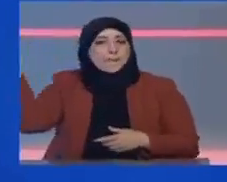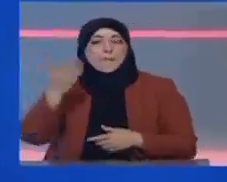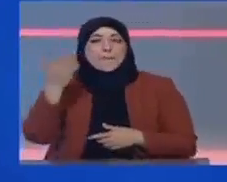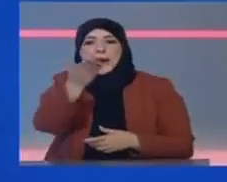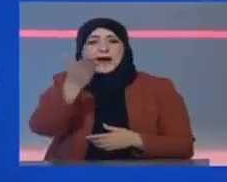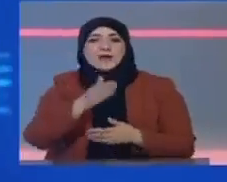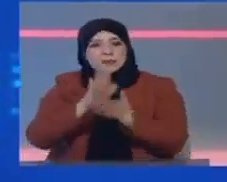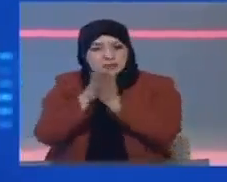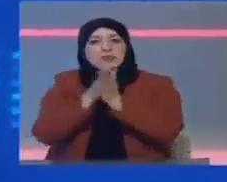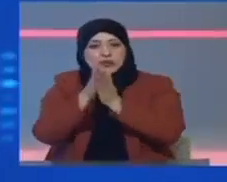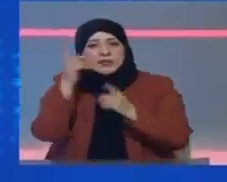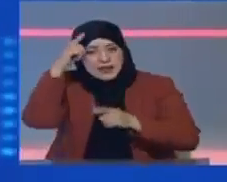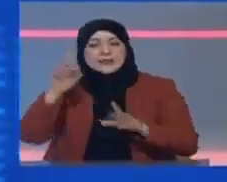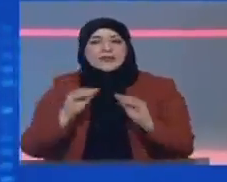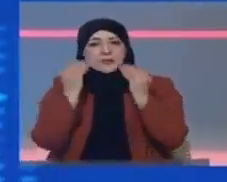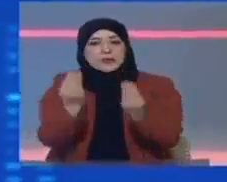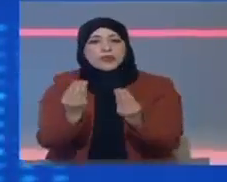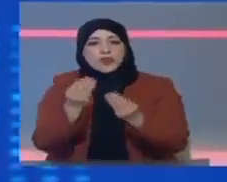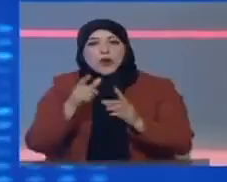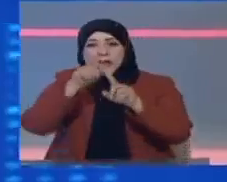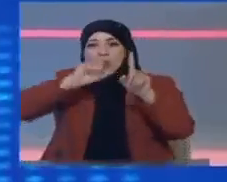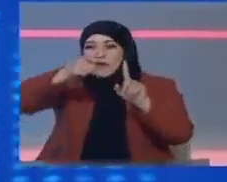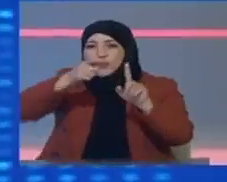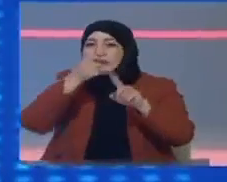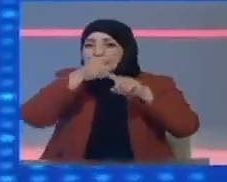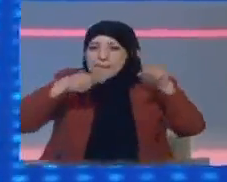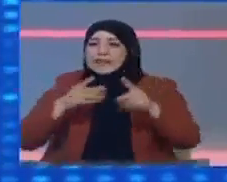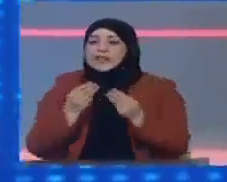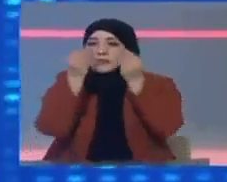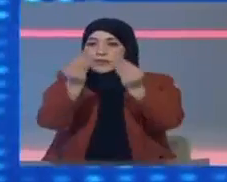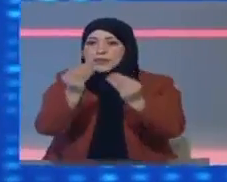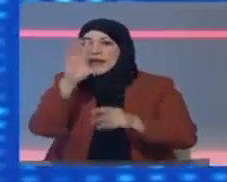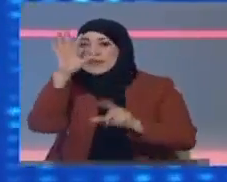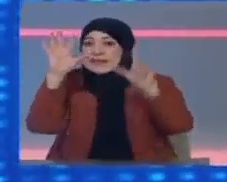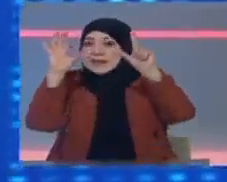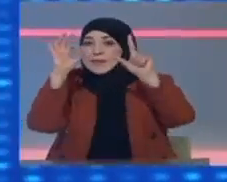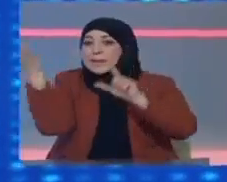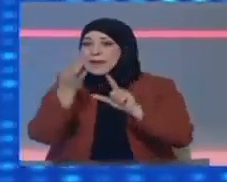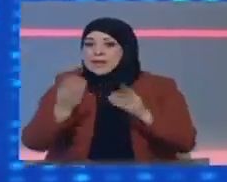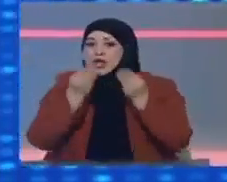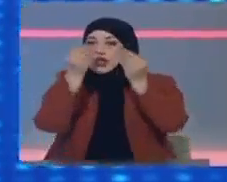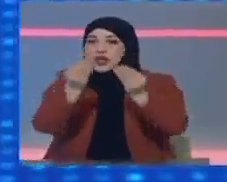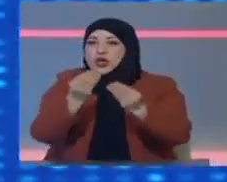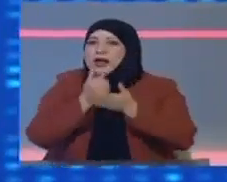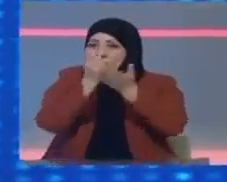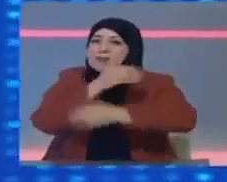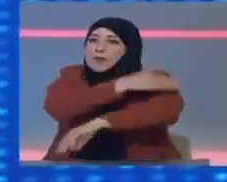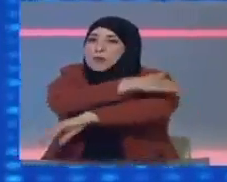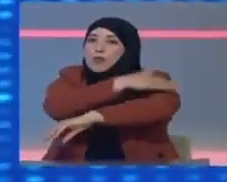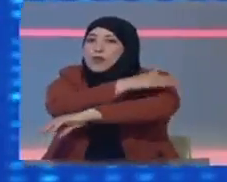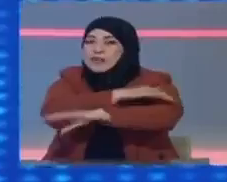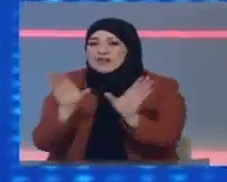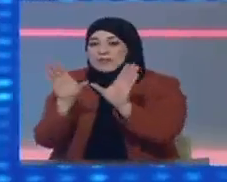استعدادهم بجزء كبير من رواتبهم بنسبه سبعين بالمائه حتى يتمكن موظفو الفريق